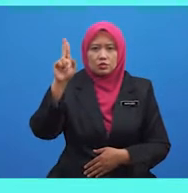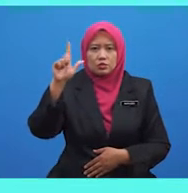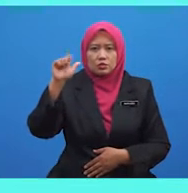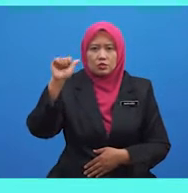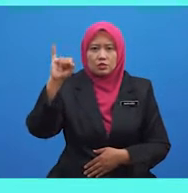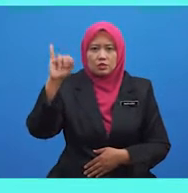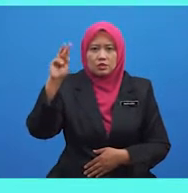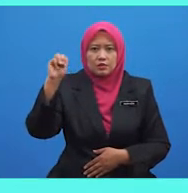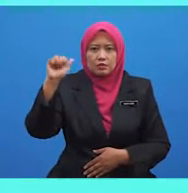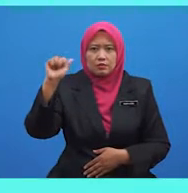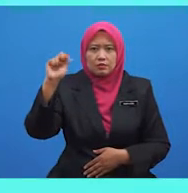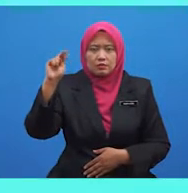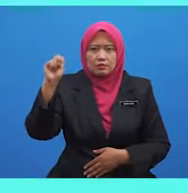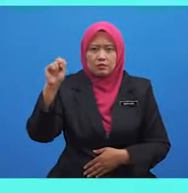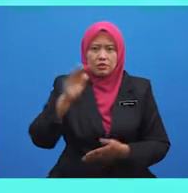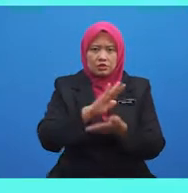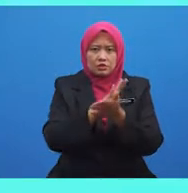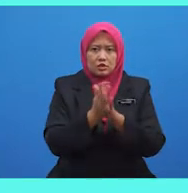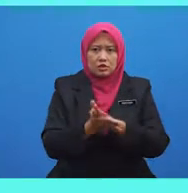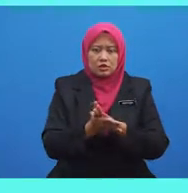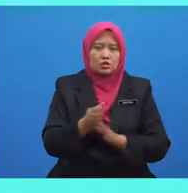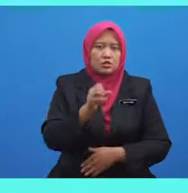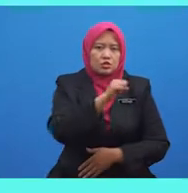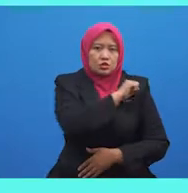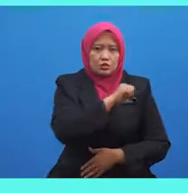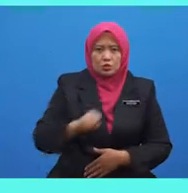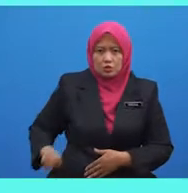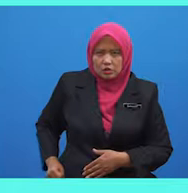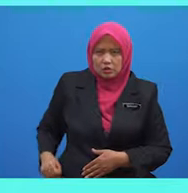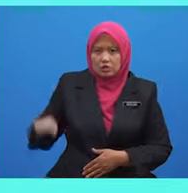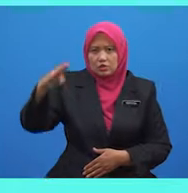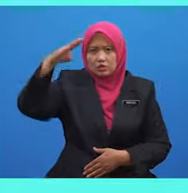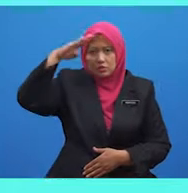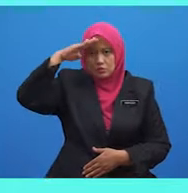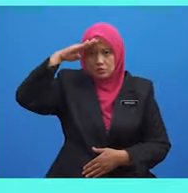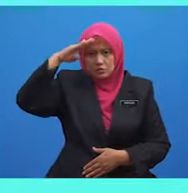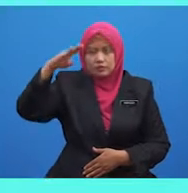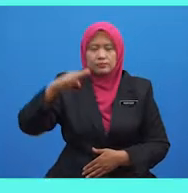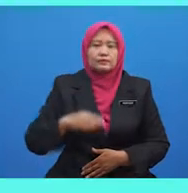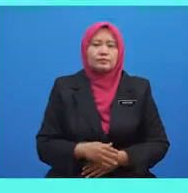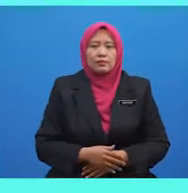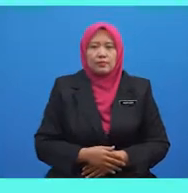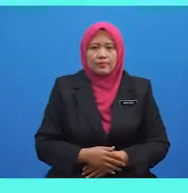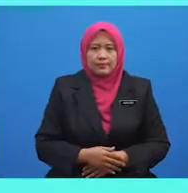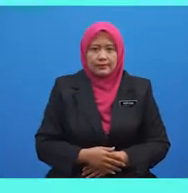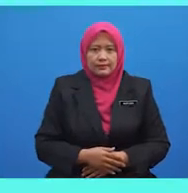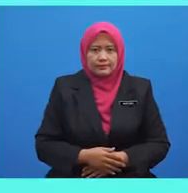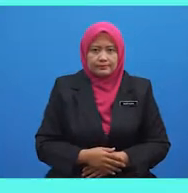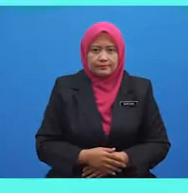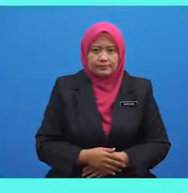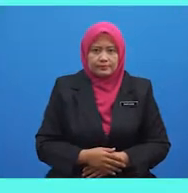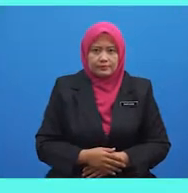Daim Merewah dilantik sebagai Yang di-Pertua Muda atau Yang Tuan Muda Bugis yang pertama di